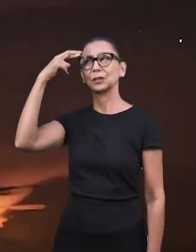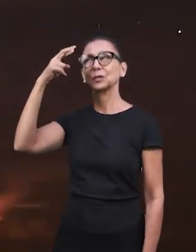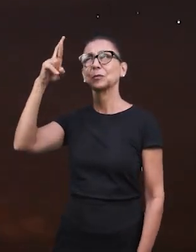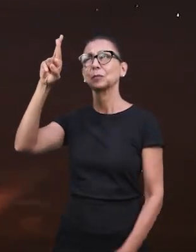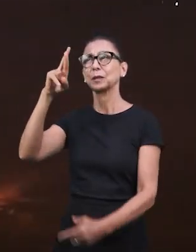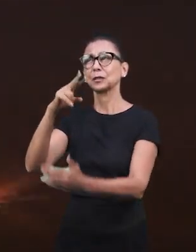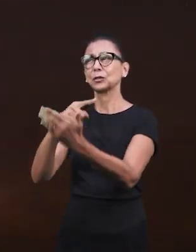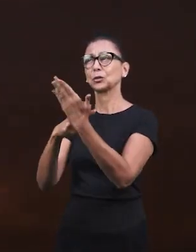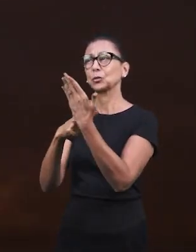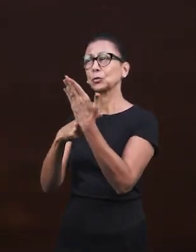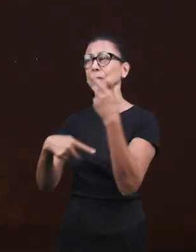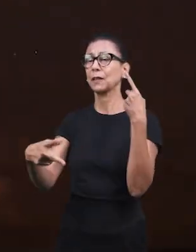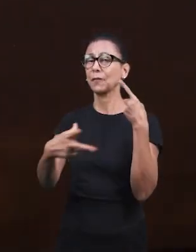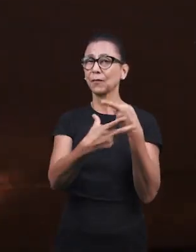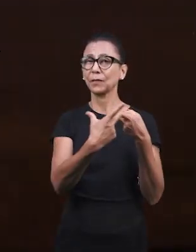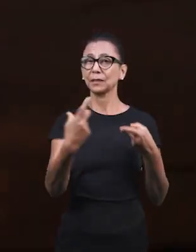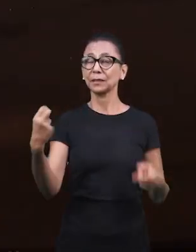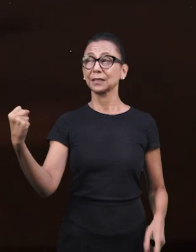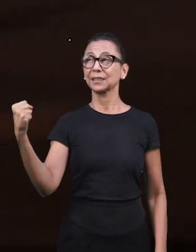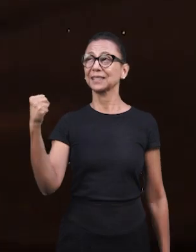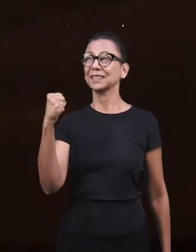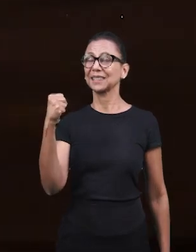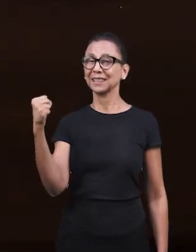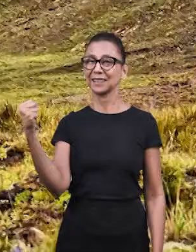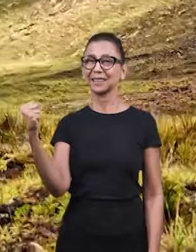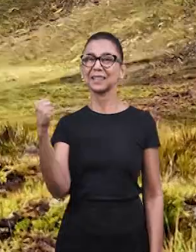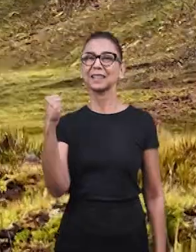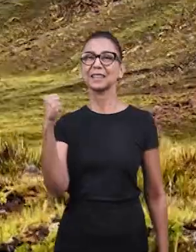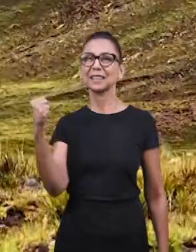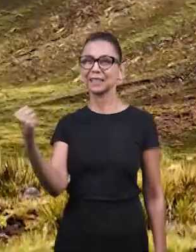сделай меня победителем.